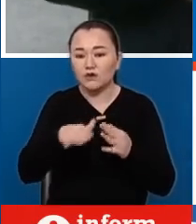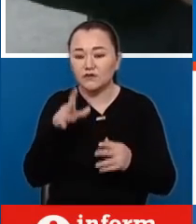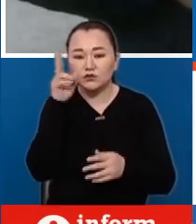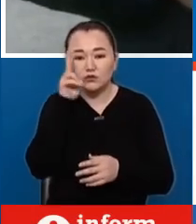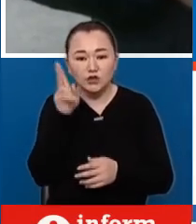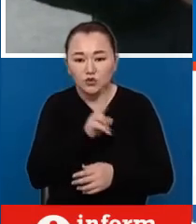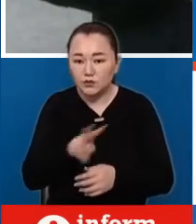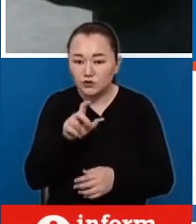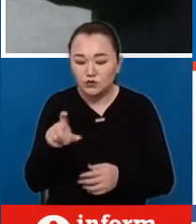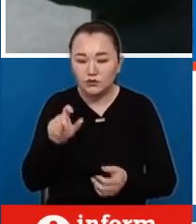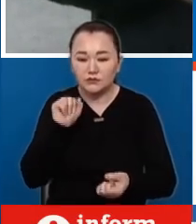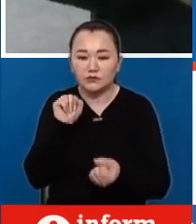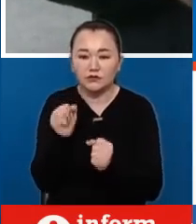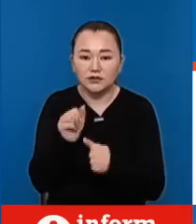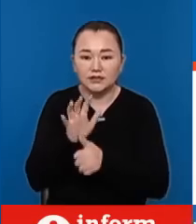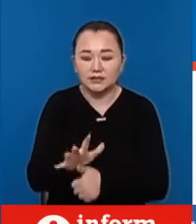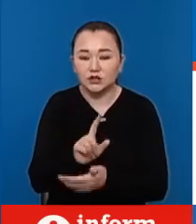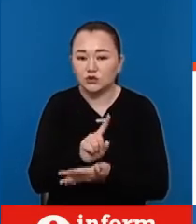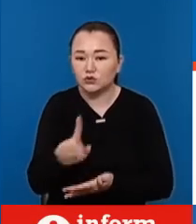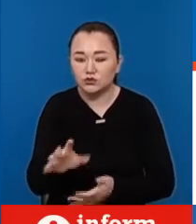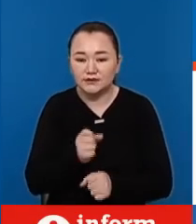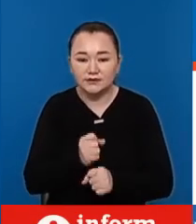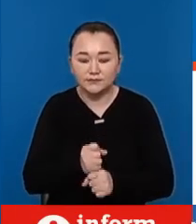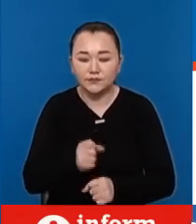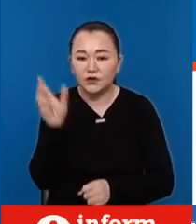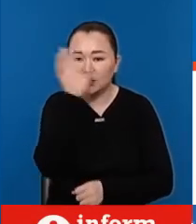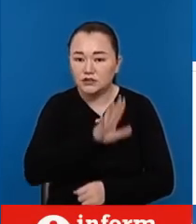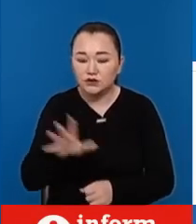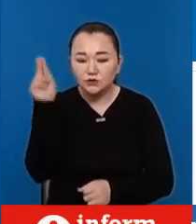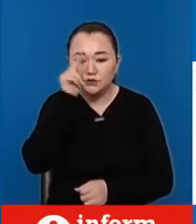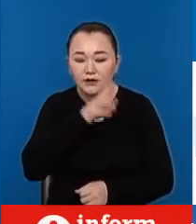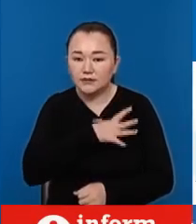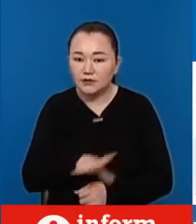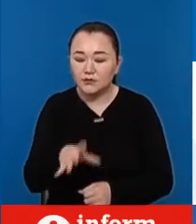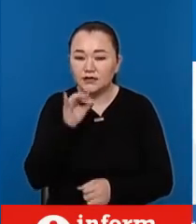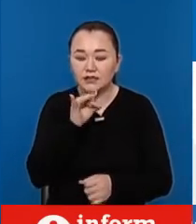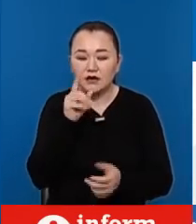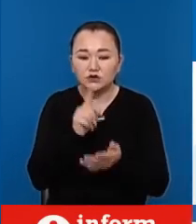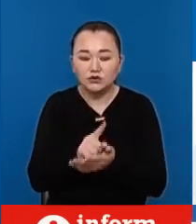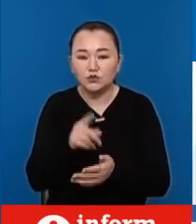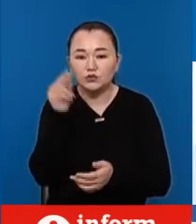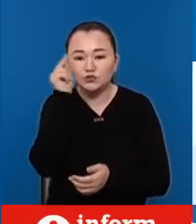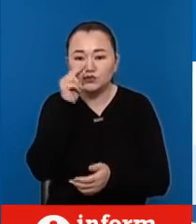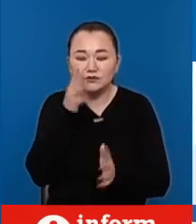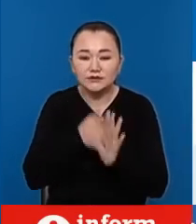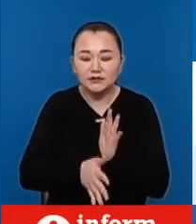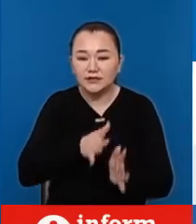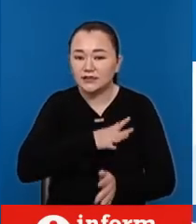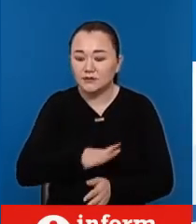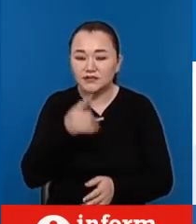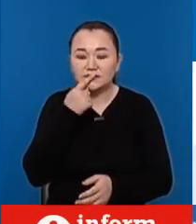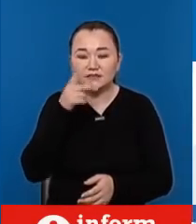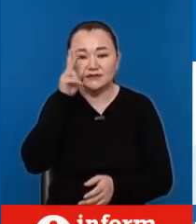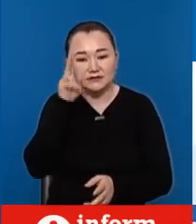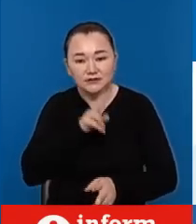меңгермеген азаматтар қысым көрмеуге тиіс. Мемлекеттік тілді оқымаған және тиісті деңгейде меңгермеген азаматтар тіл білмеген үшін